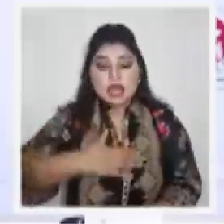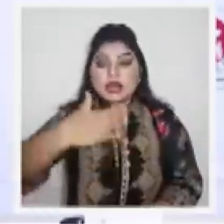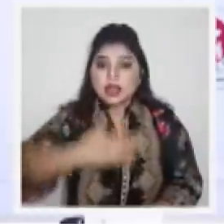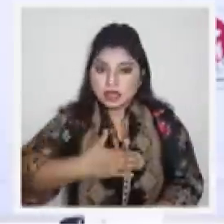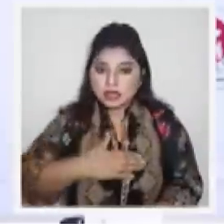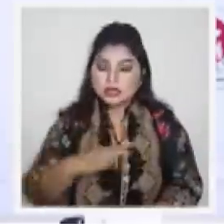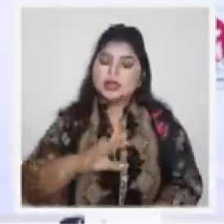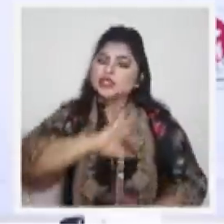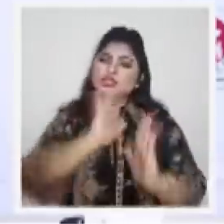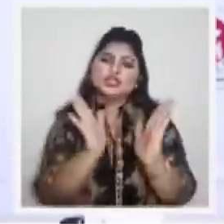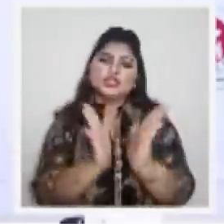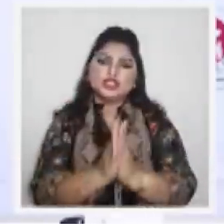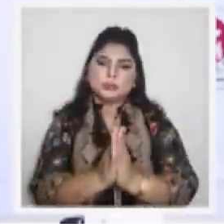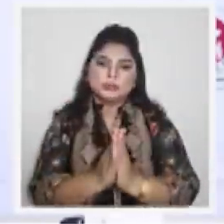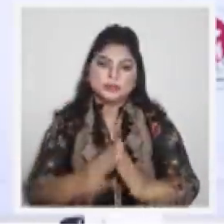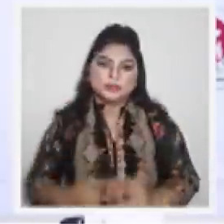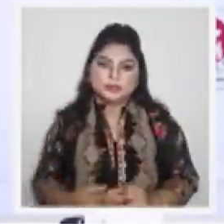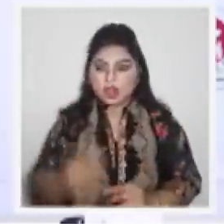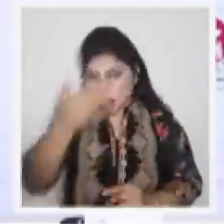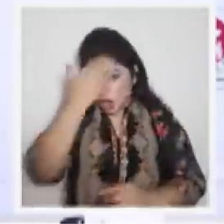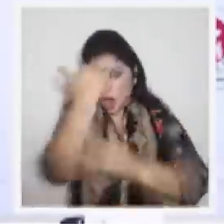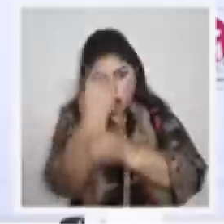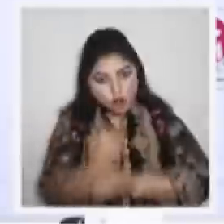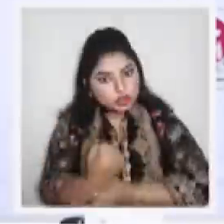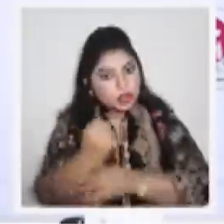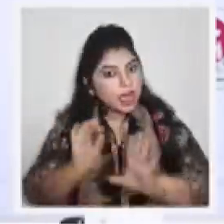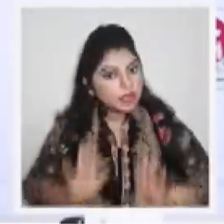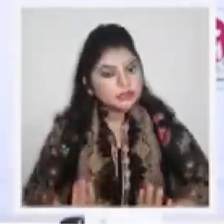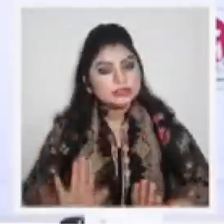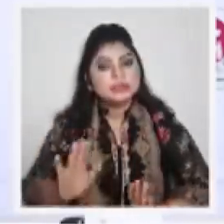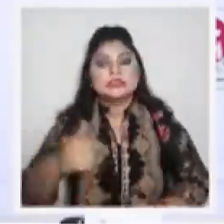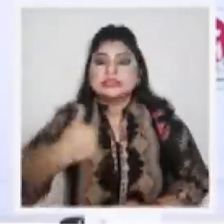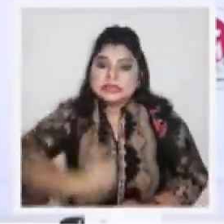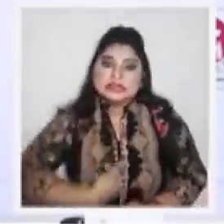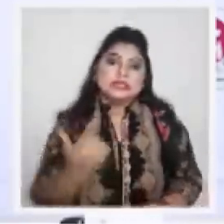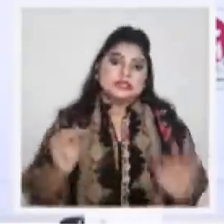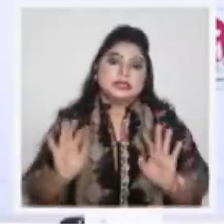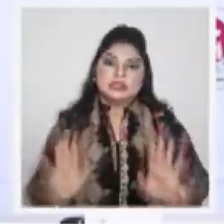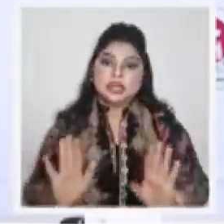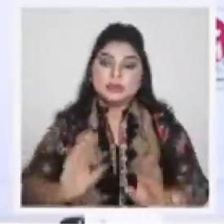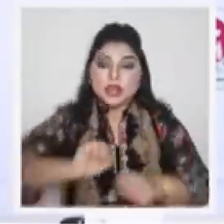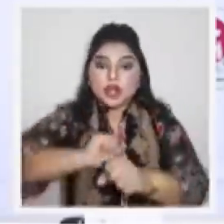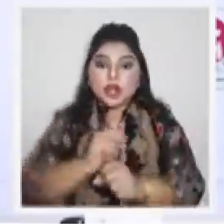রক্তচাপ, ডায়াবেটিস, ক্যান্সার, কিডনির অসুখ, ফুসফুসের অসুখ বা অন্য কোনো